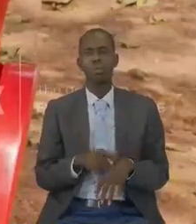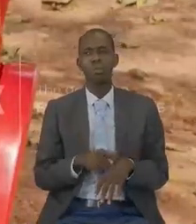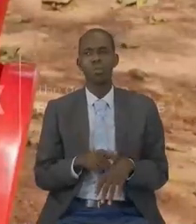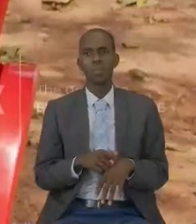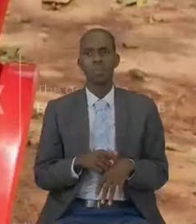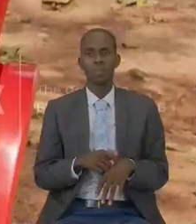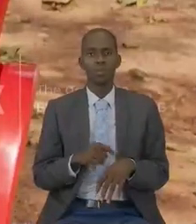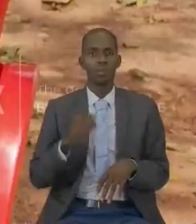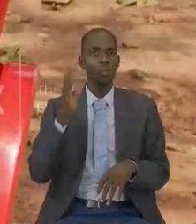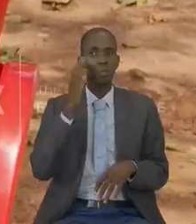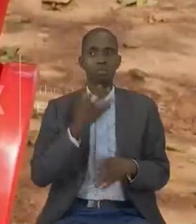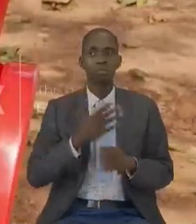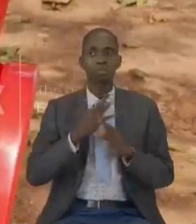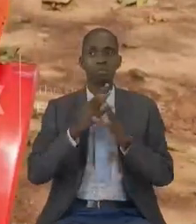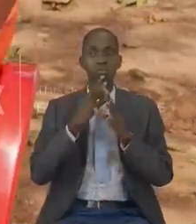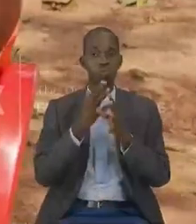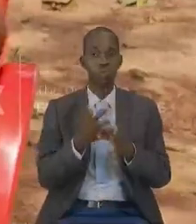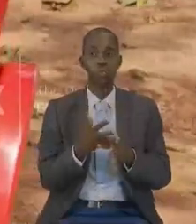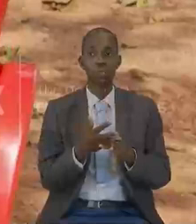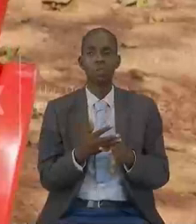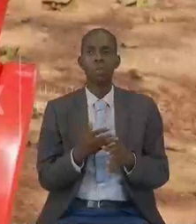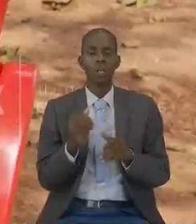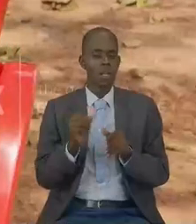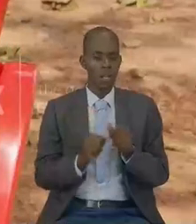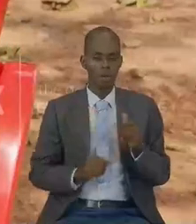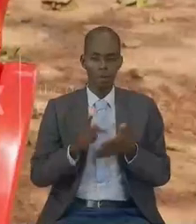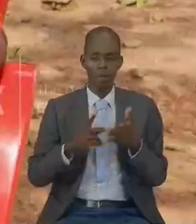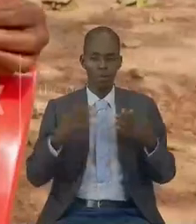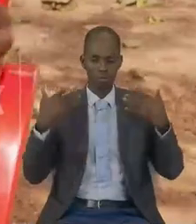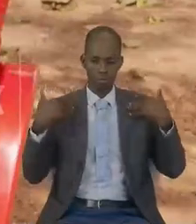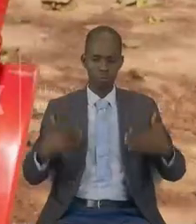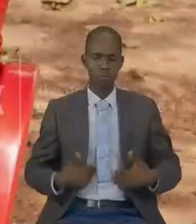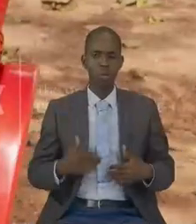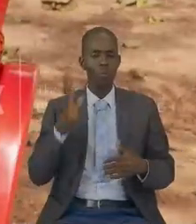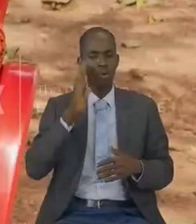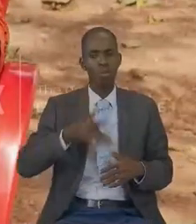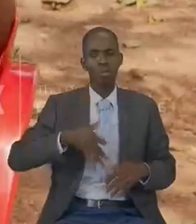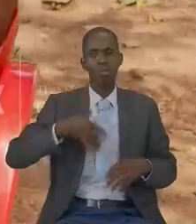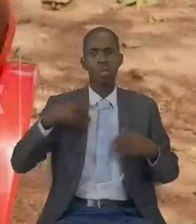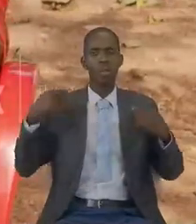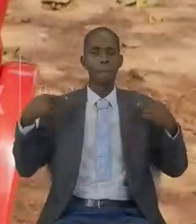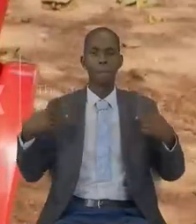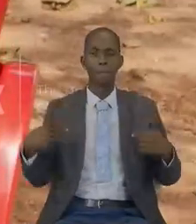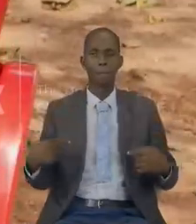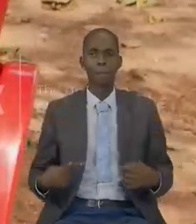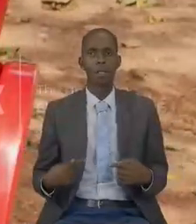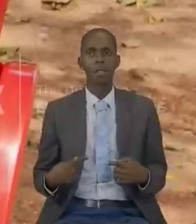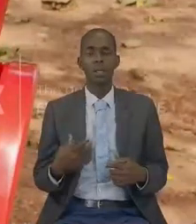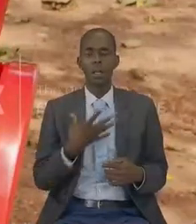Et parfois, même orange, je ne peux pas prendre. Ça déclenche ça. Tout mon corps, je sentais des